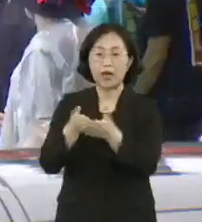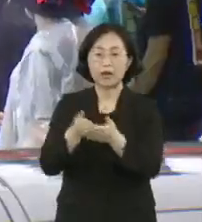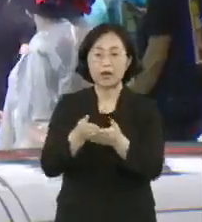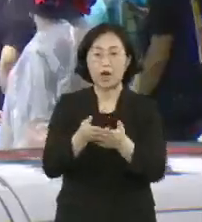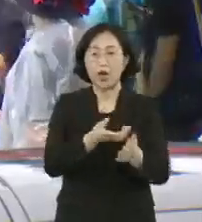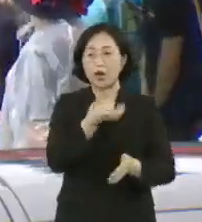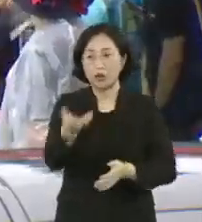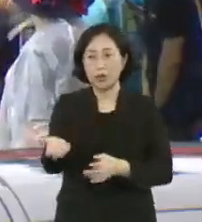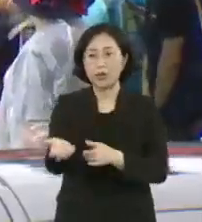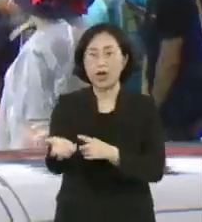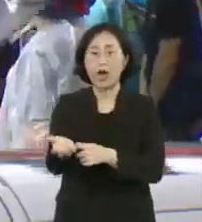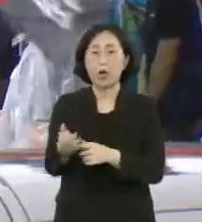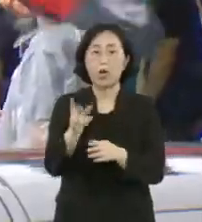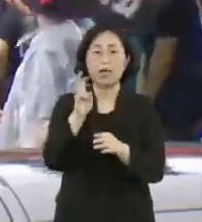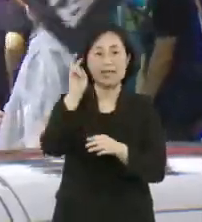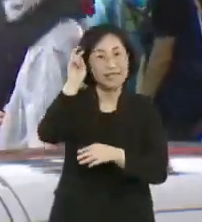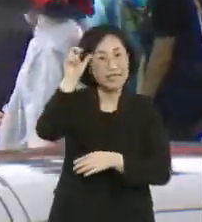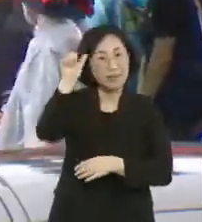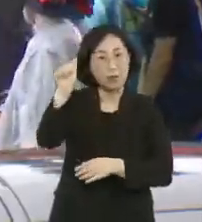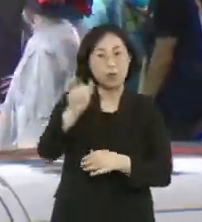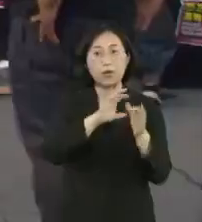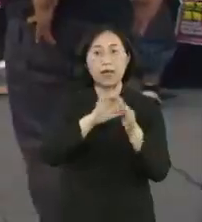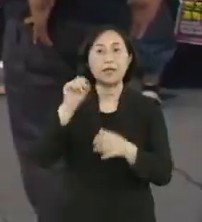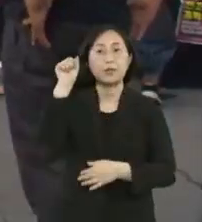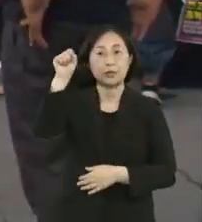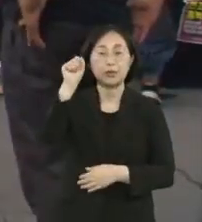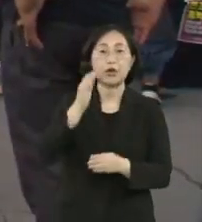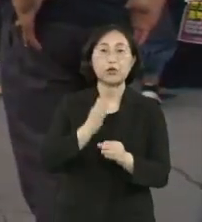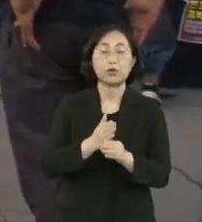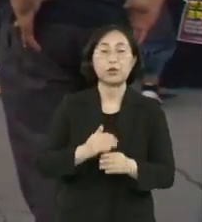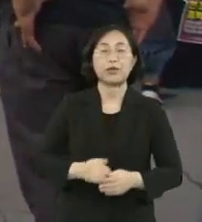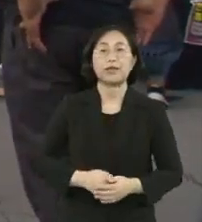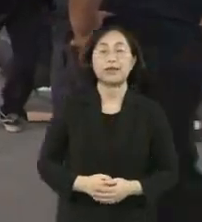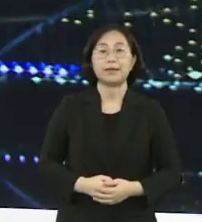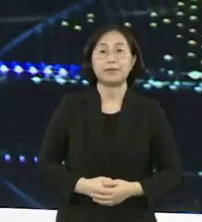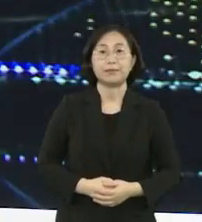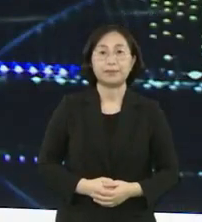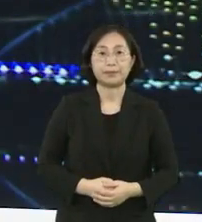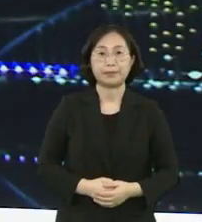통제센터를 점거한 채 25일째 농성을 벌이고 있습니다.